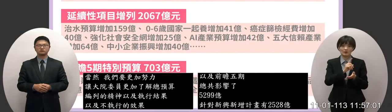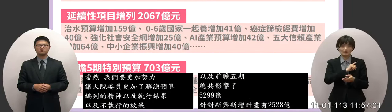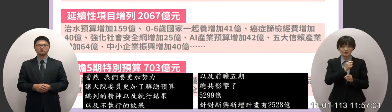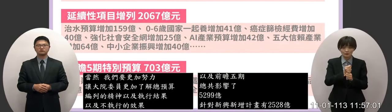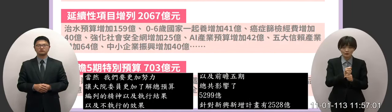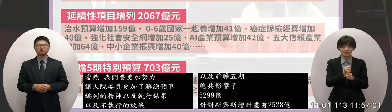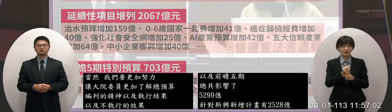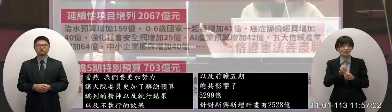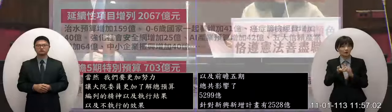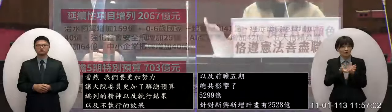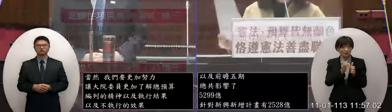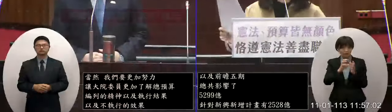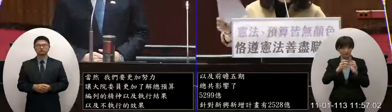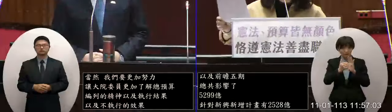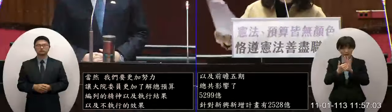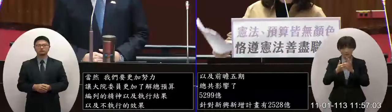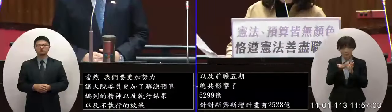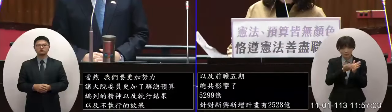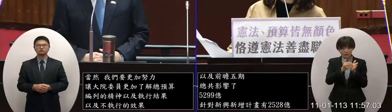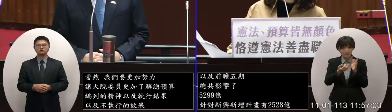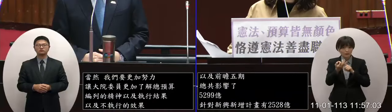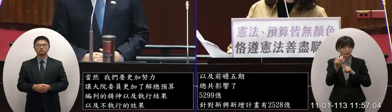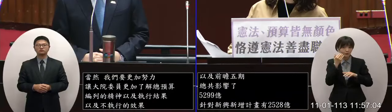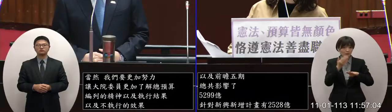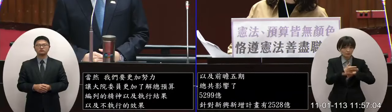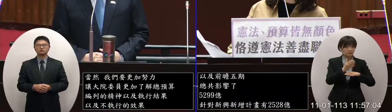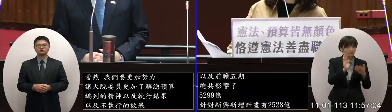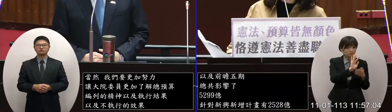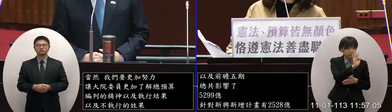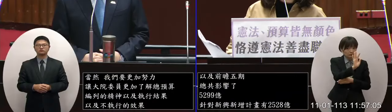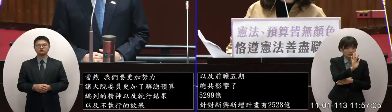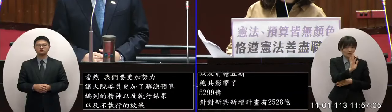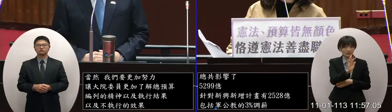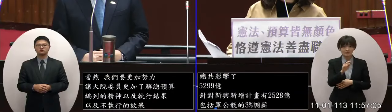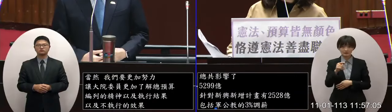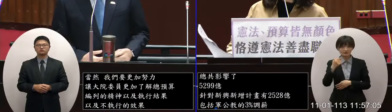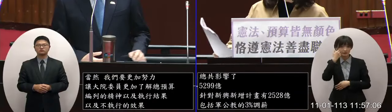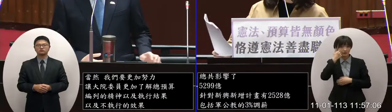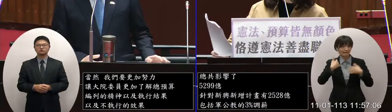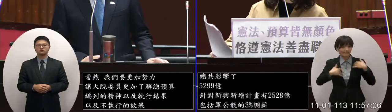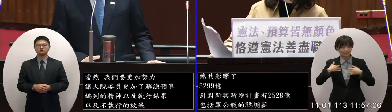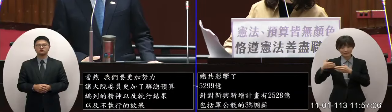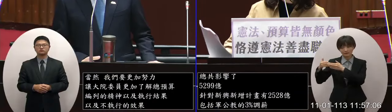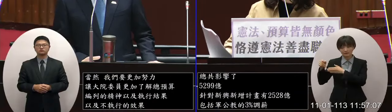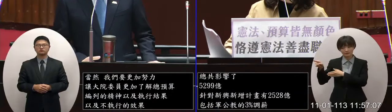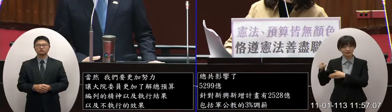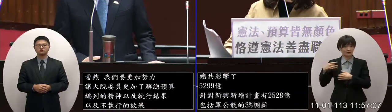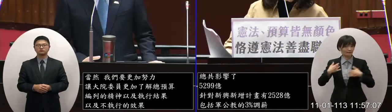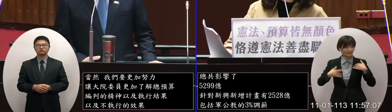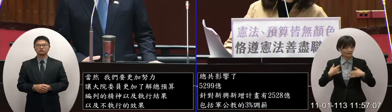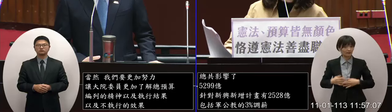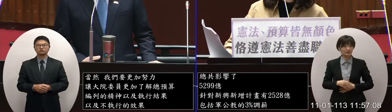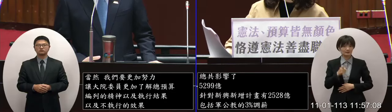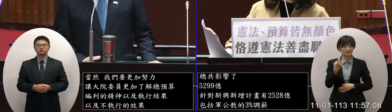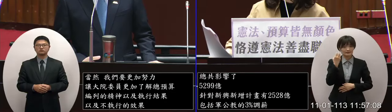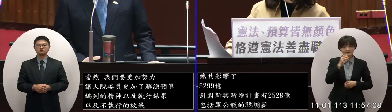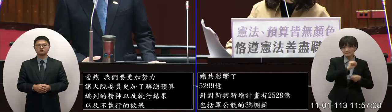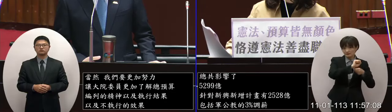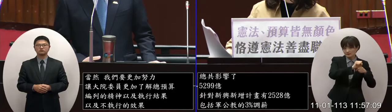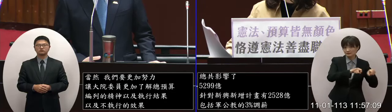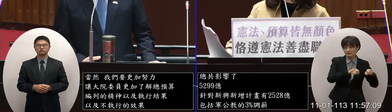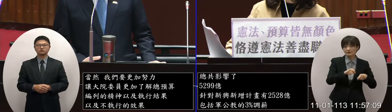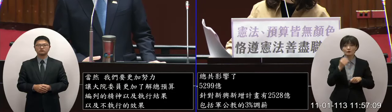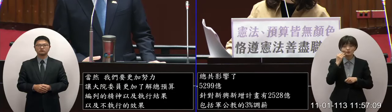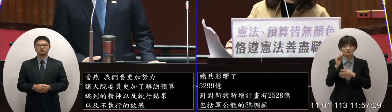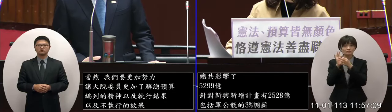算。如果国防预算没有办法通过，谁最高兴？中国最高兴。这是新增计划，延续性项目